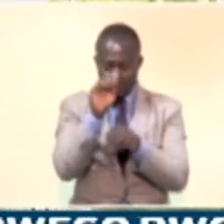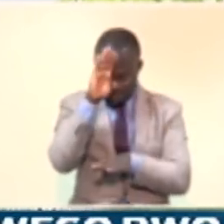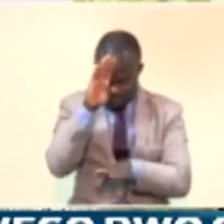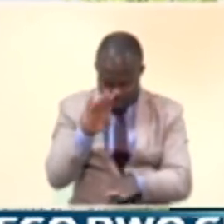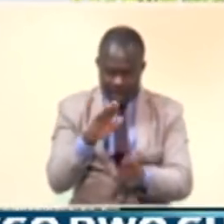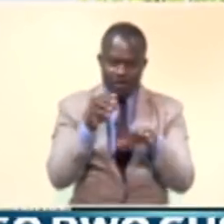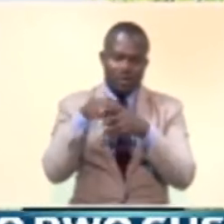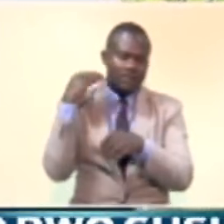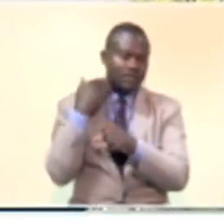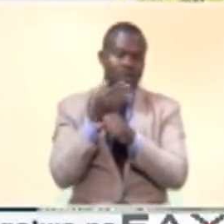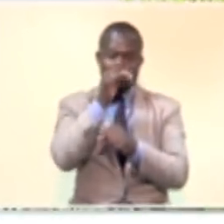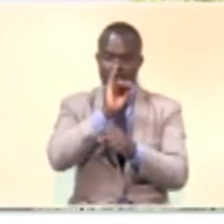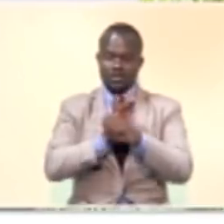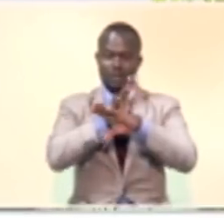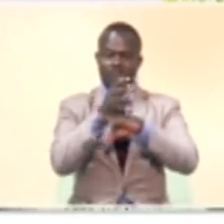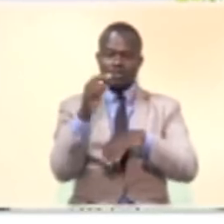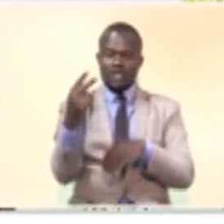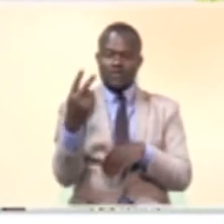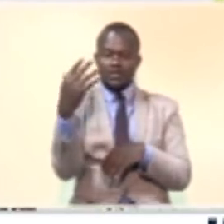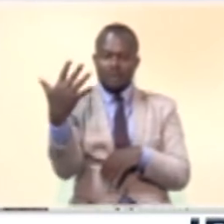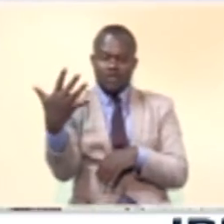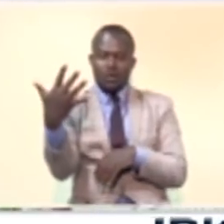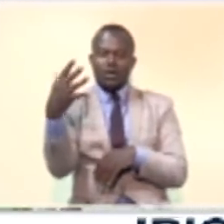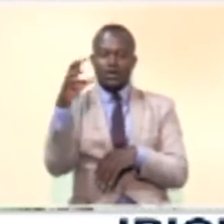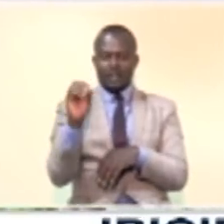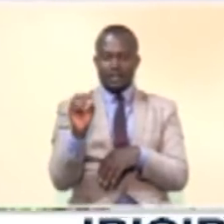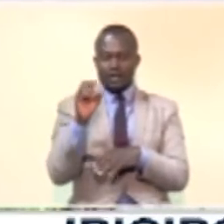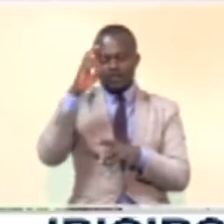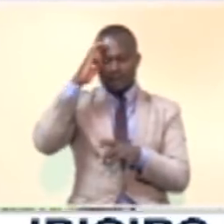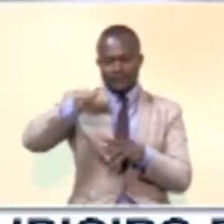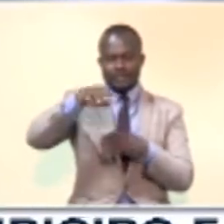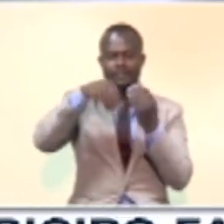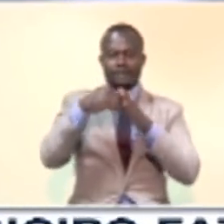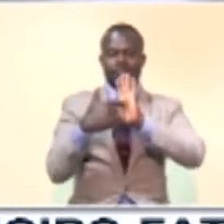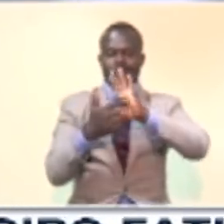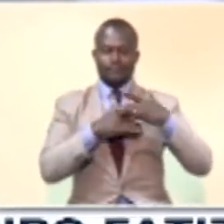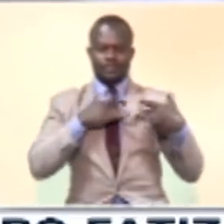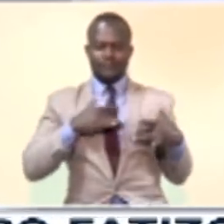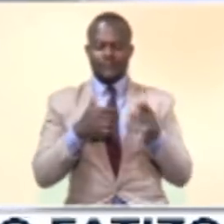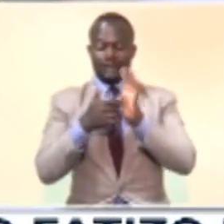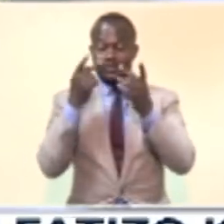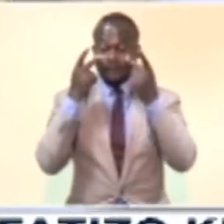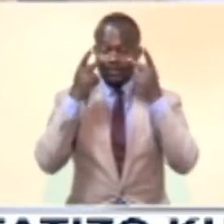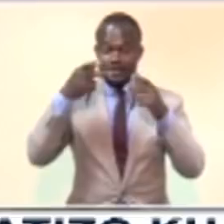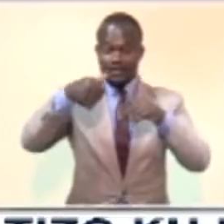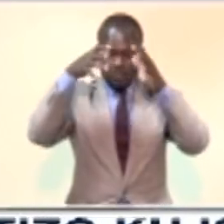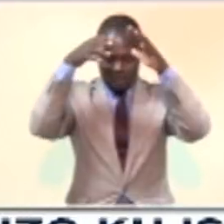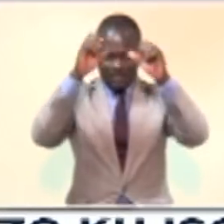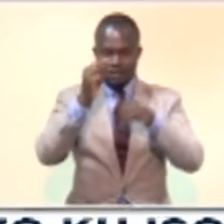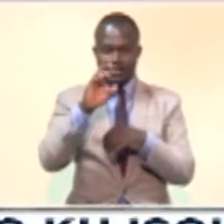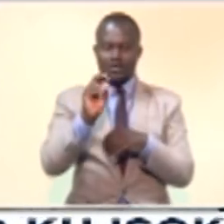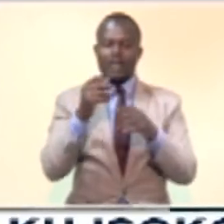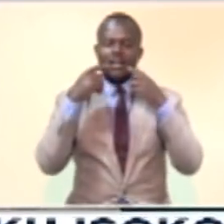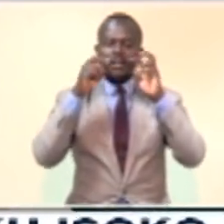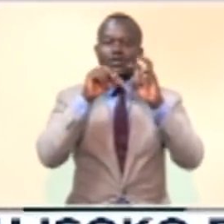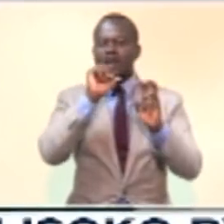Jenoside yakorewe Abatutsi basaga 250,000 baruhukiye muri uru rwibutso, mu marangamutima yagaragaraga ku maso ye, Perezida Macron yavuze ko